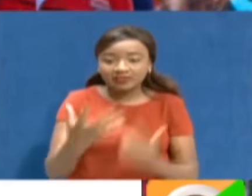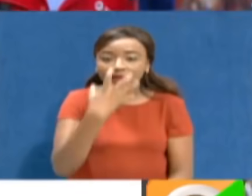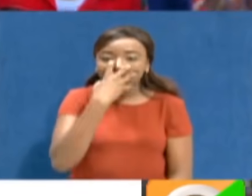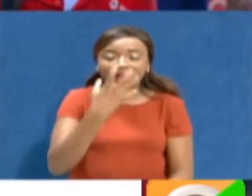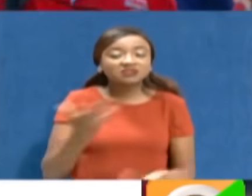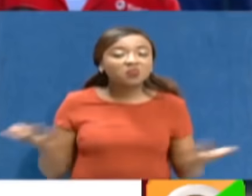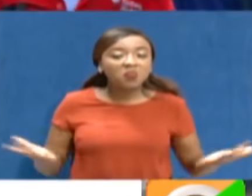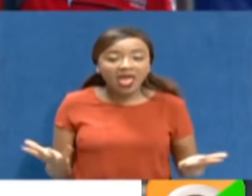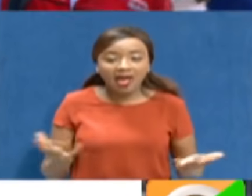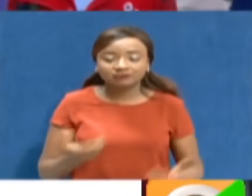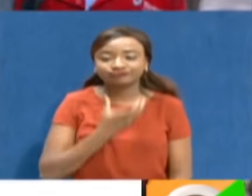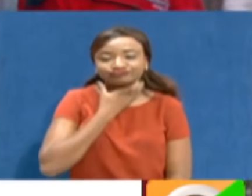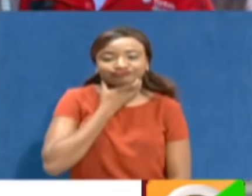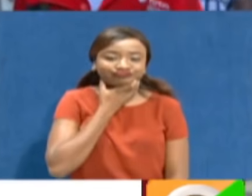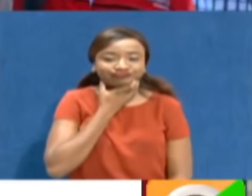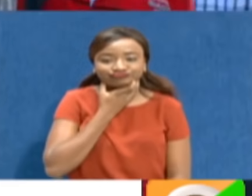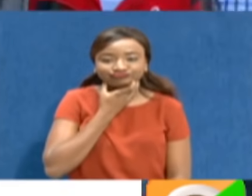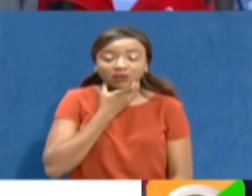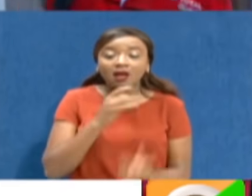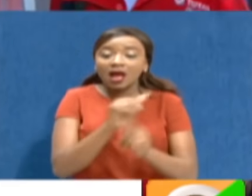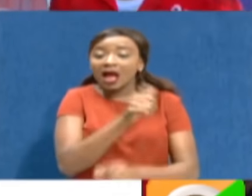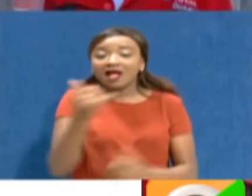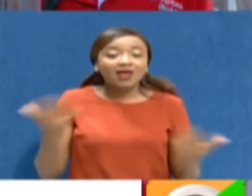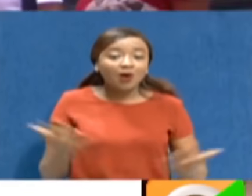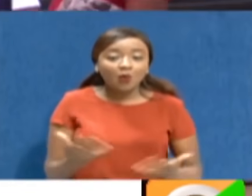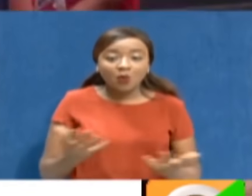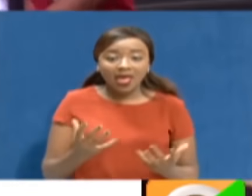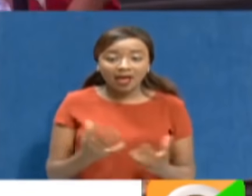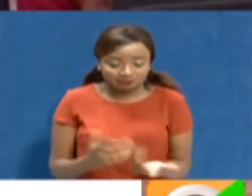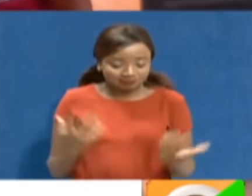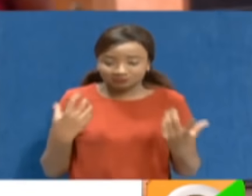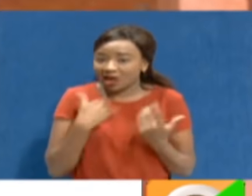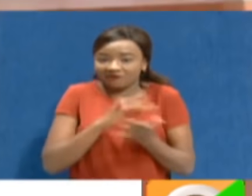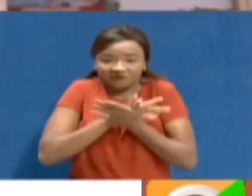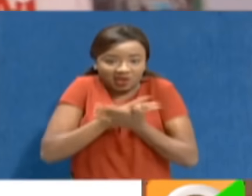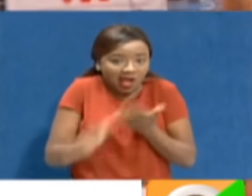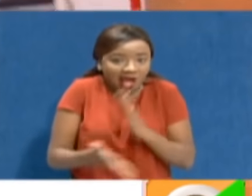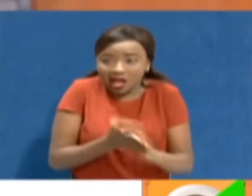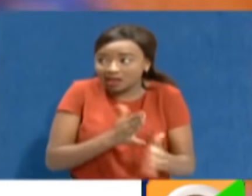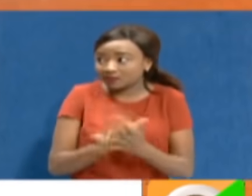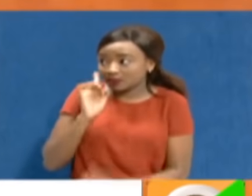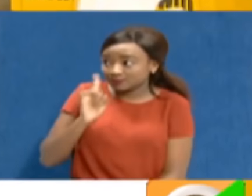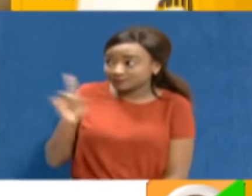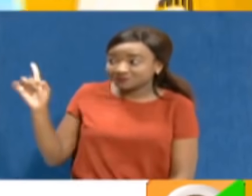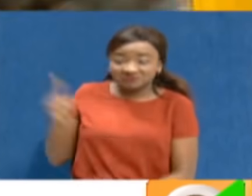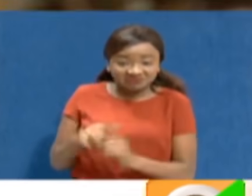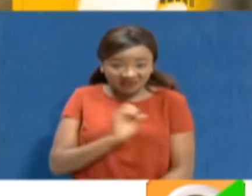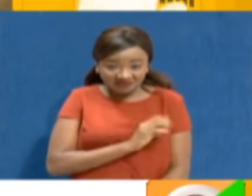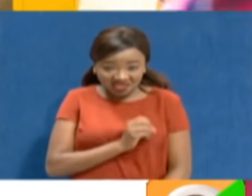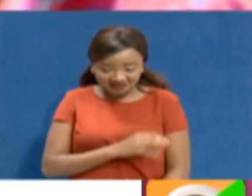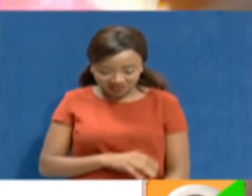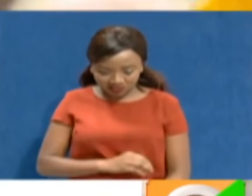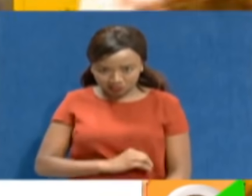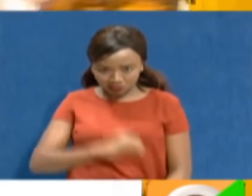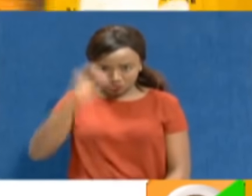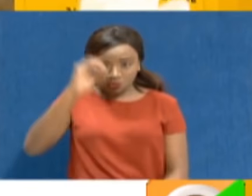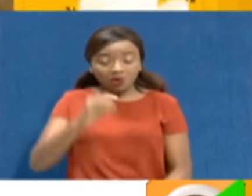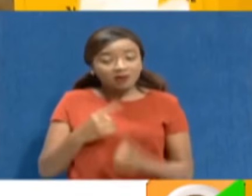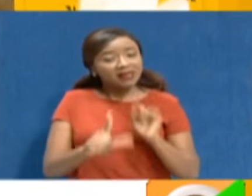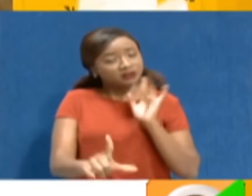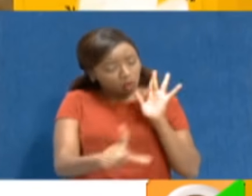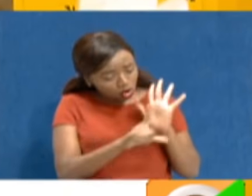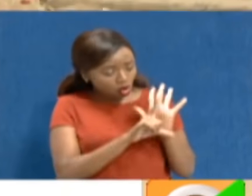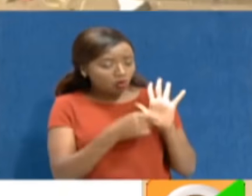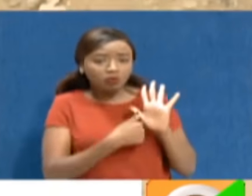Maski zipo kwenye videvu, wengine hawajavaa kamwe, na wala mshipa hauwagongi kwamba ni sheria